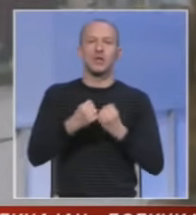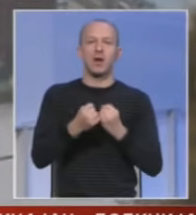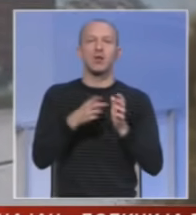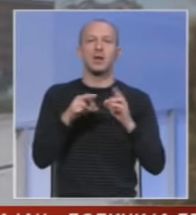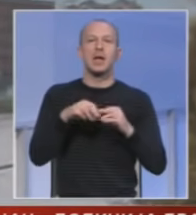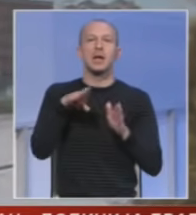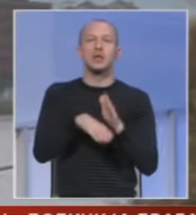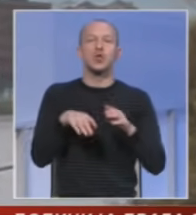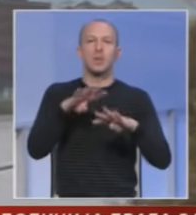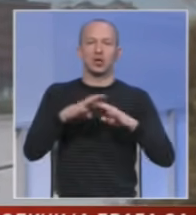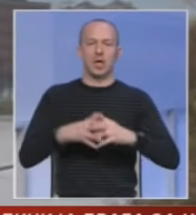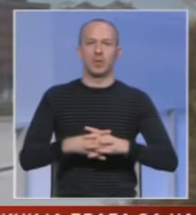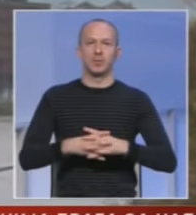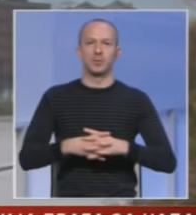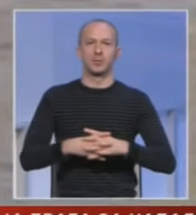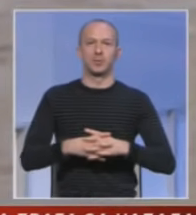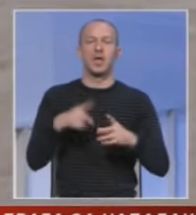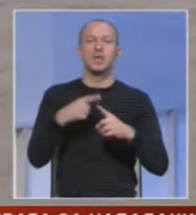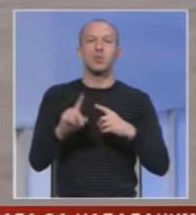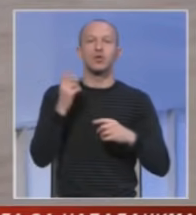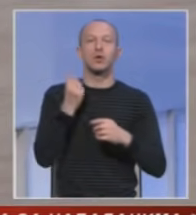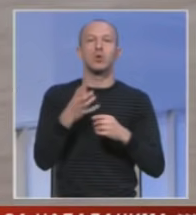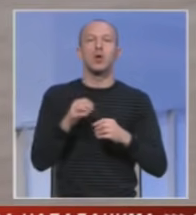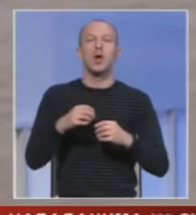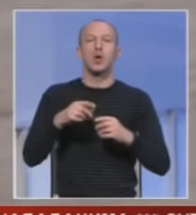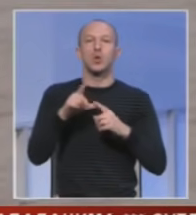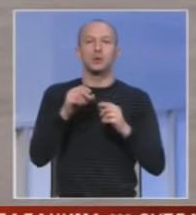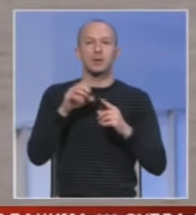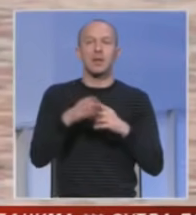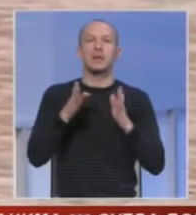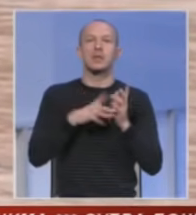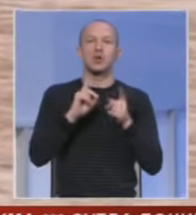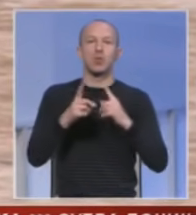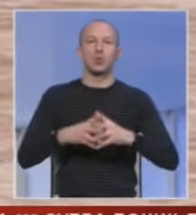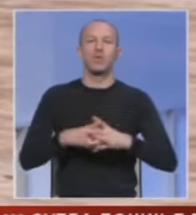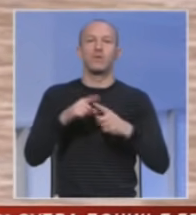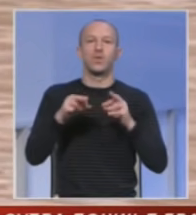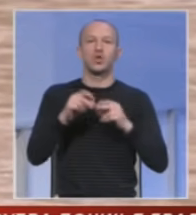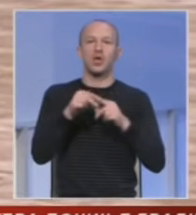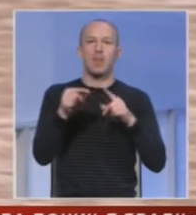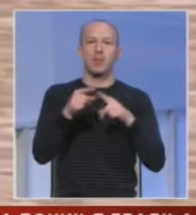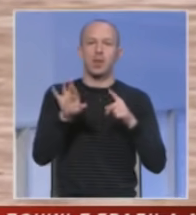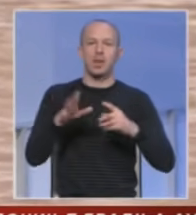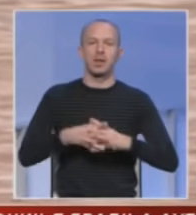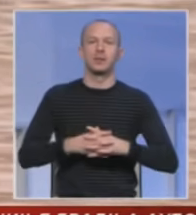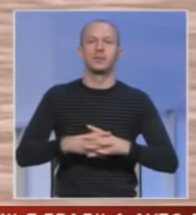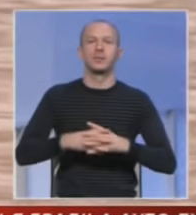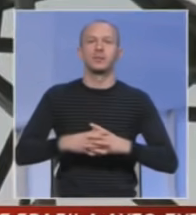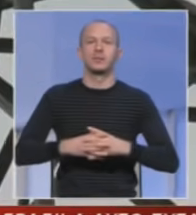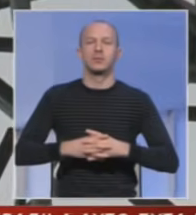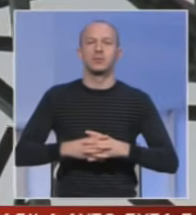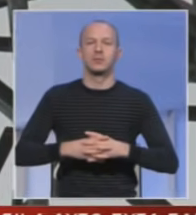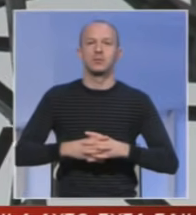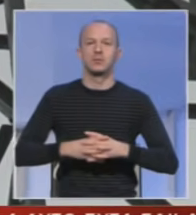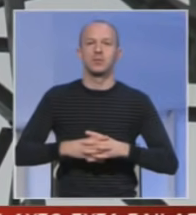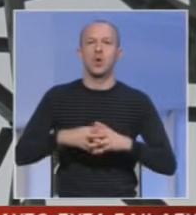na niskonaponskoj mreži. Zbog većeg broja odrona, saobraćaj na magistralnom putu Foča-Šćepan Polje odvija se s pojačanim